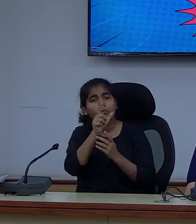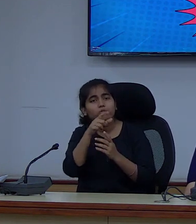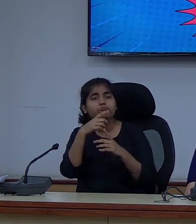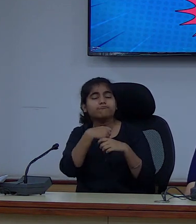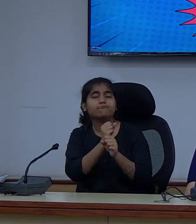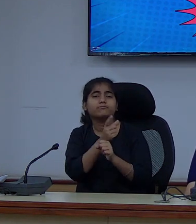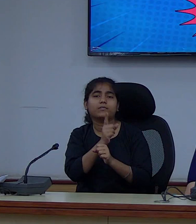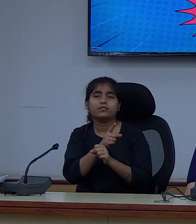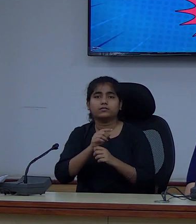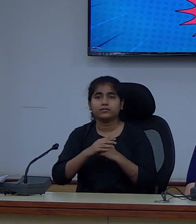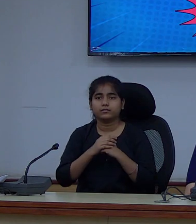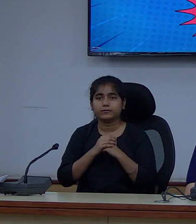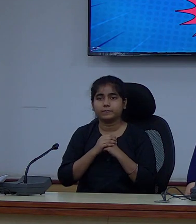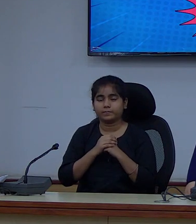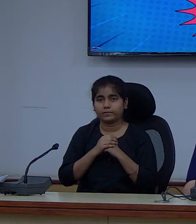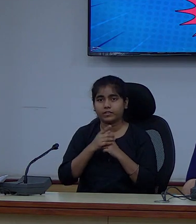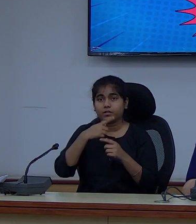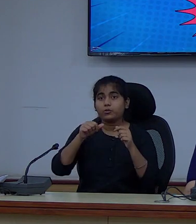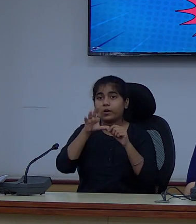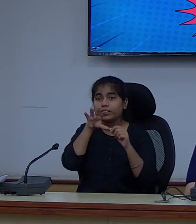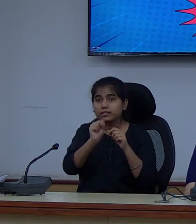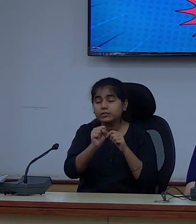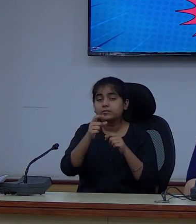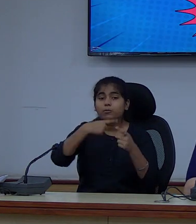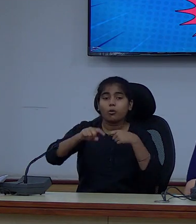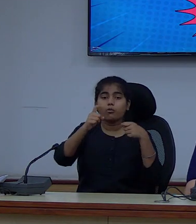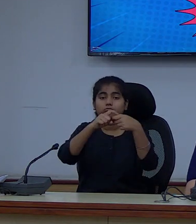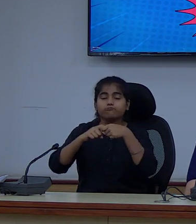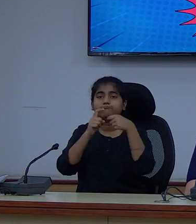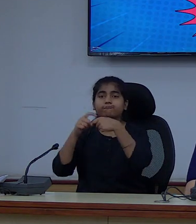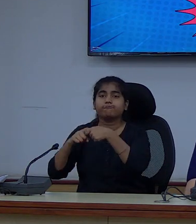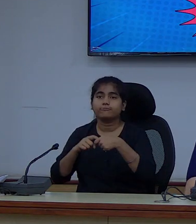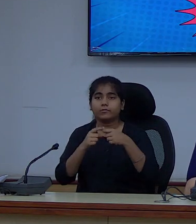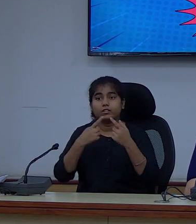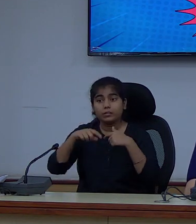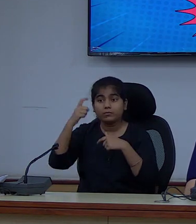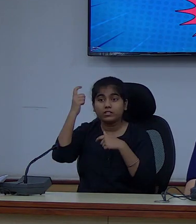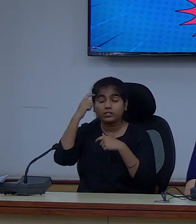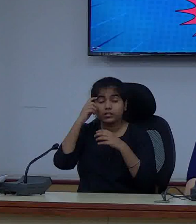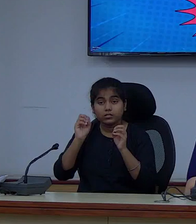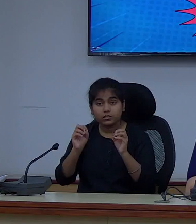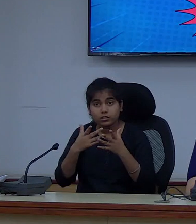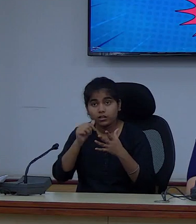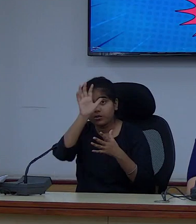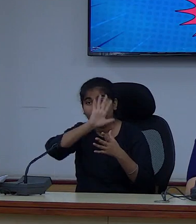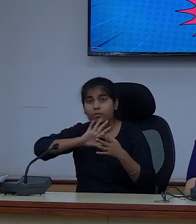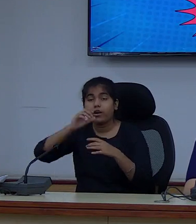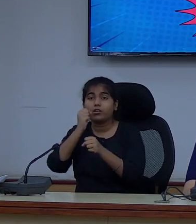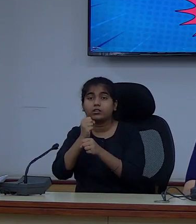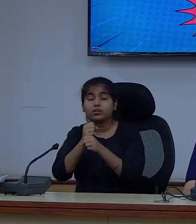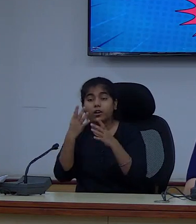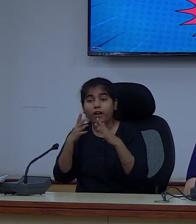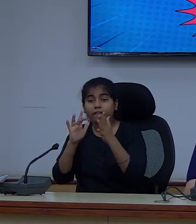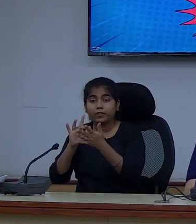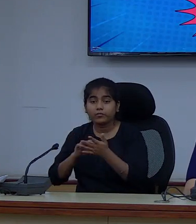जोड़ना होगा, और हर घर में, जैसे इन्होंने कहा, एक प्रिया क्यों, मुझे तो लगता है कि सभी को ही एक प्रिया बनना पड़ेगा और इसको सुगम्यता के